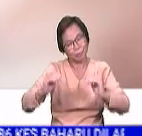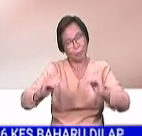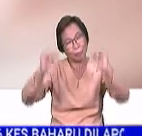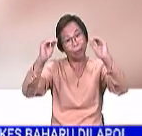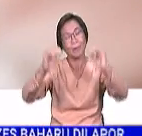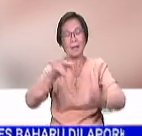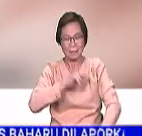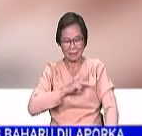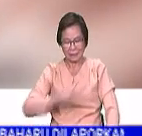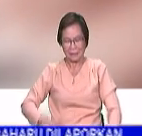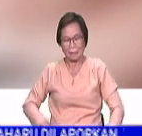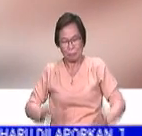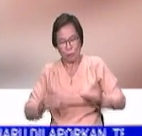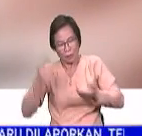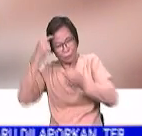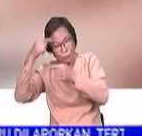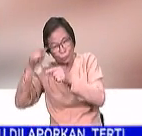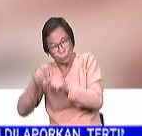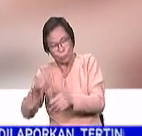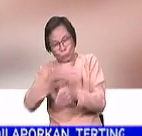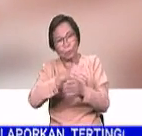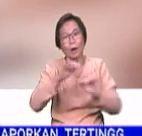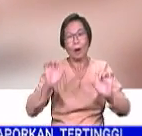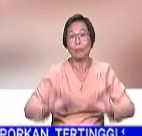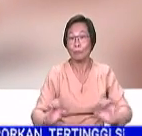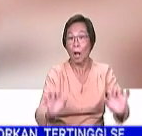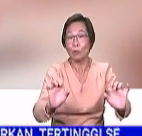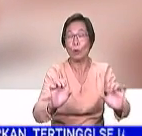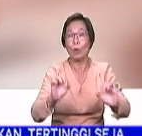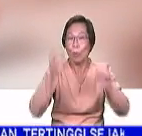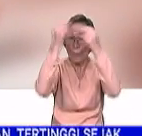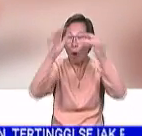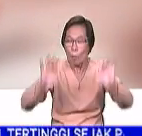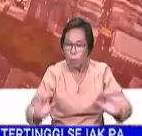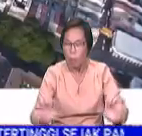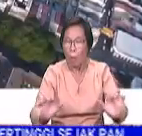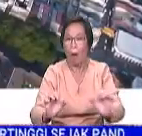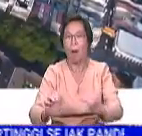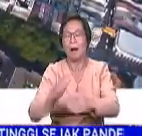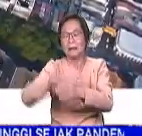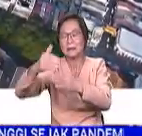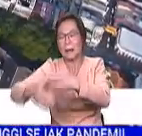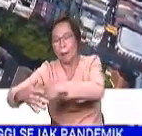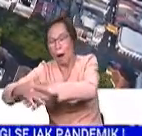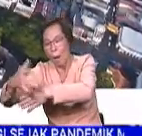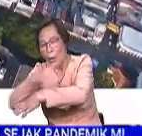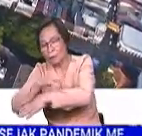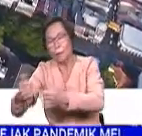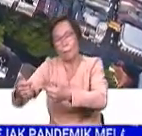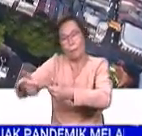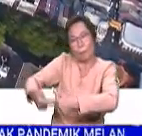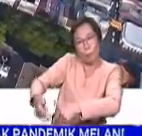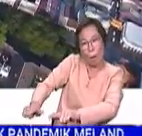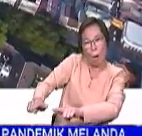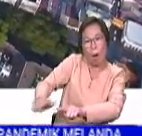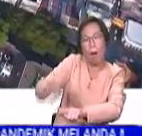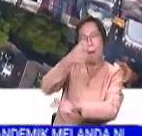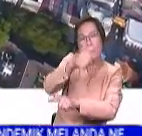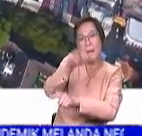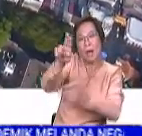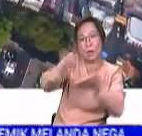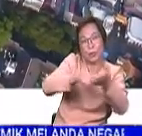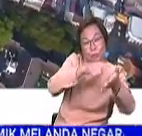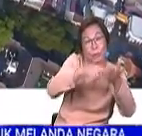itu yang dipegang Agung mungkin berkenan untuk menamatkan proklamasi darurat lebih awal yang akan membolehkan Piayu dan Serawak